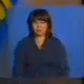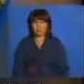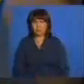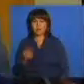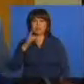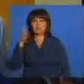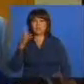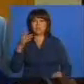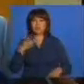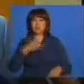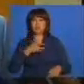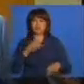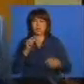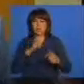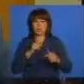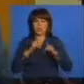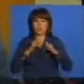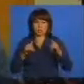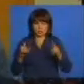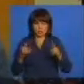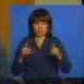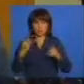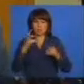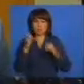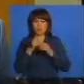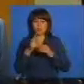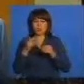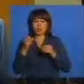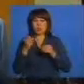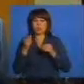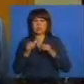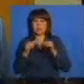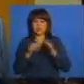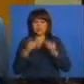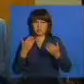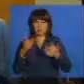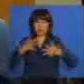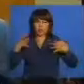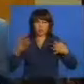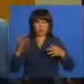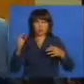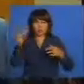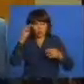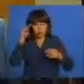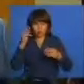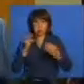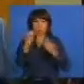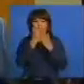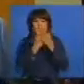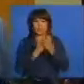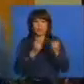Жастардың бойында функционалдық сауаттылық дамытудың 2013-2016 жылдарға арналған үлкен ұлттық бағдарламасын дайындадық.